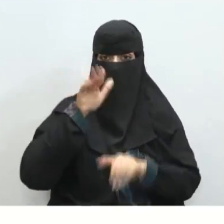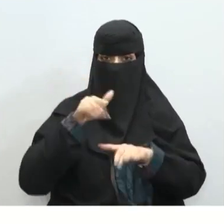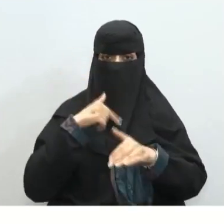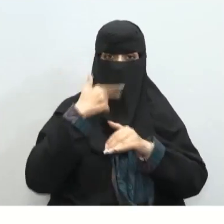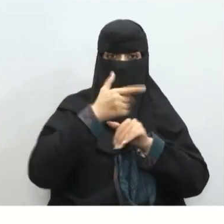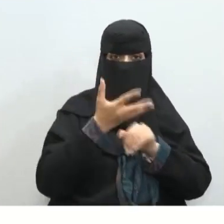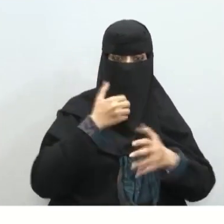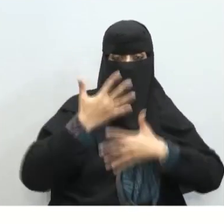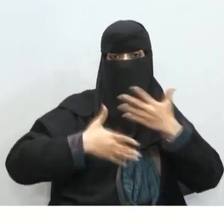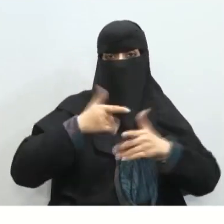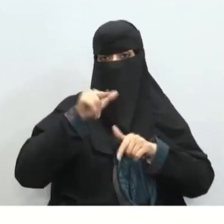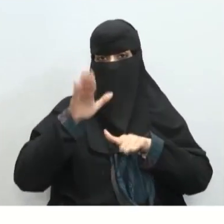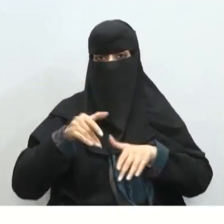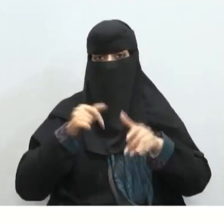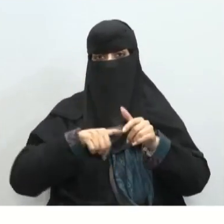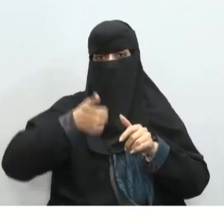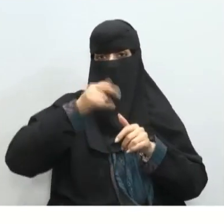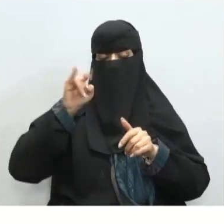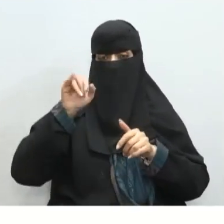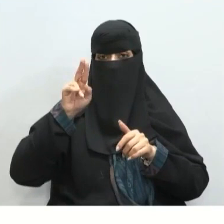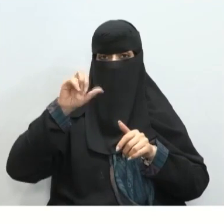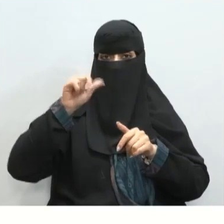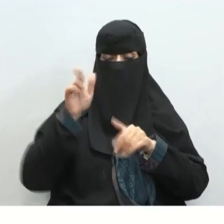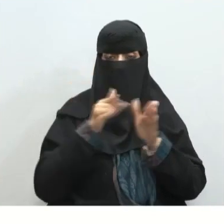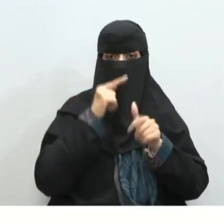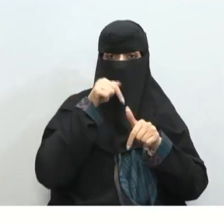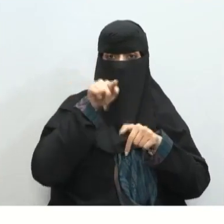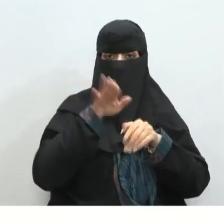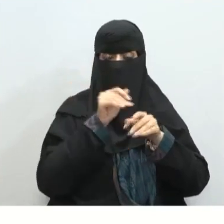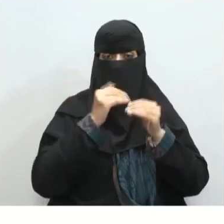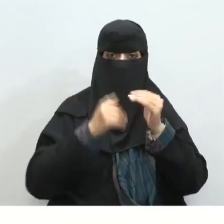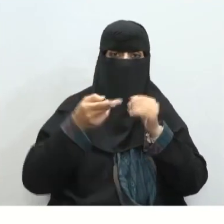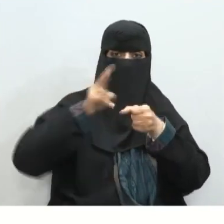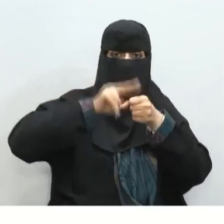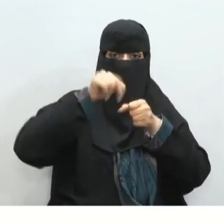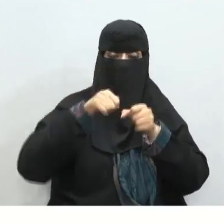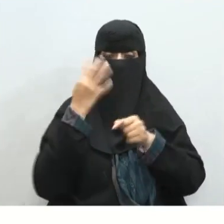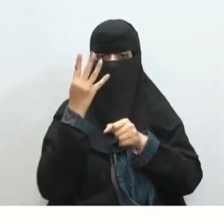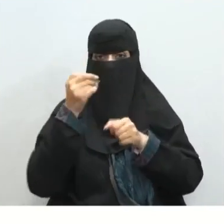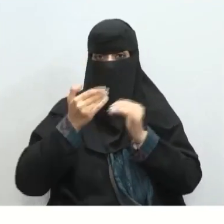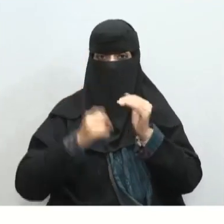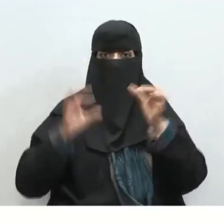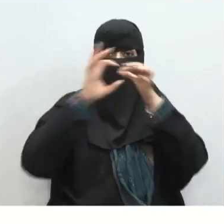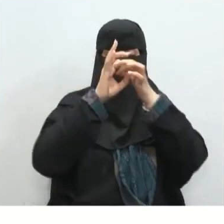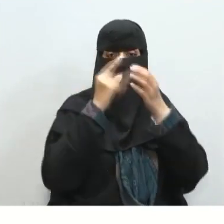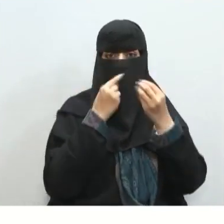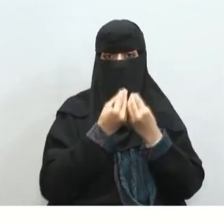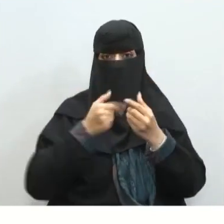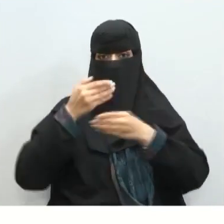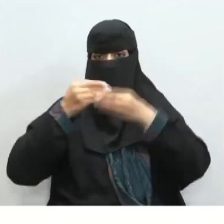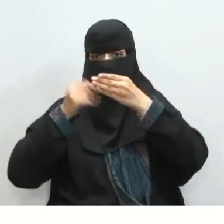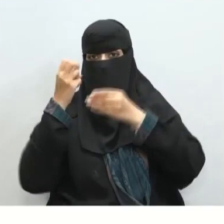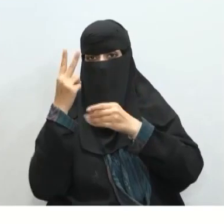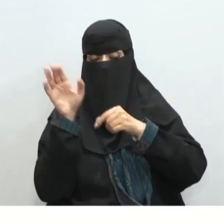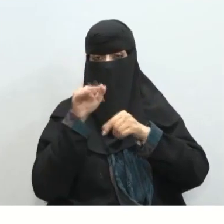انتاج للطاقه نتيجه الايونات والالكترونات العاليه في هذا المركب ويعود هذا المركب الرباعي ليرتبط مع المركب